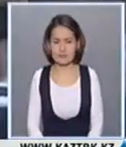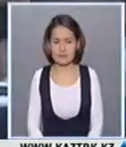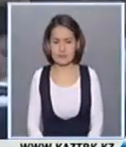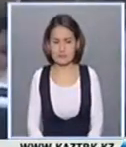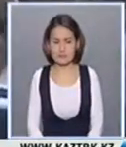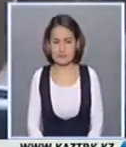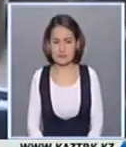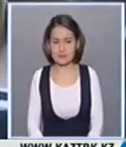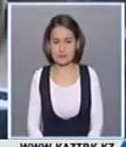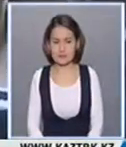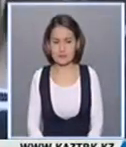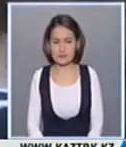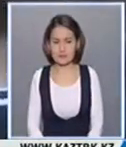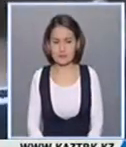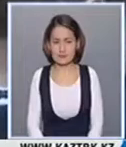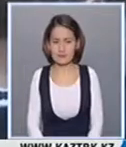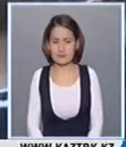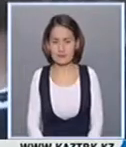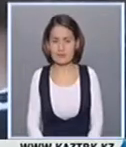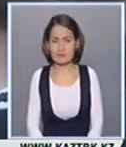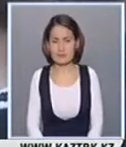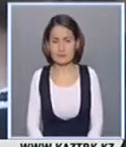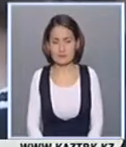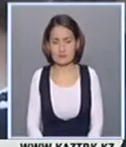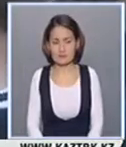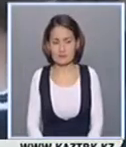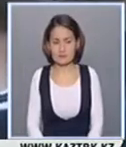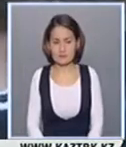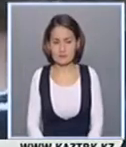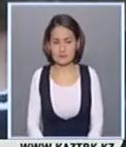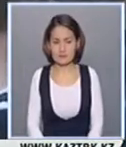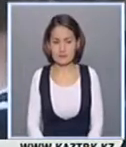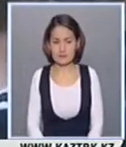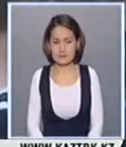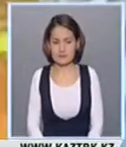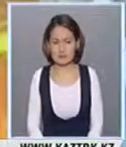Нұртас Сұлтанұлы, Қазақстан ұлттық телеарнасы, Мәскеуден.